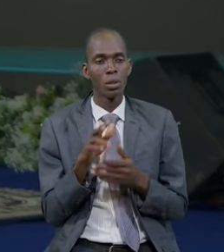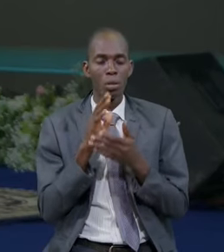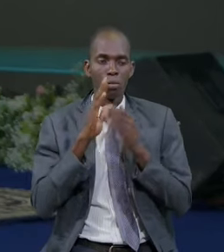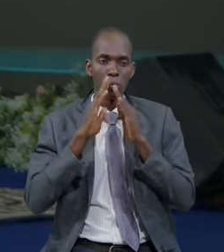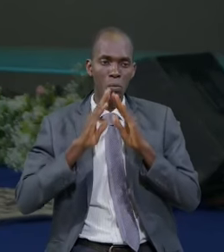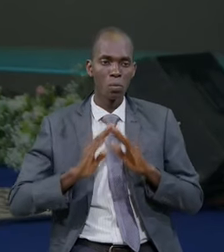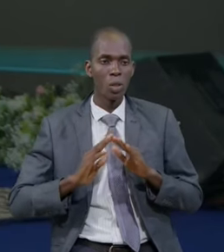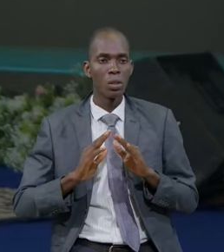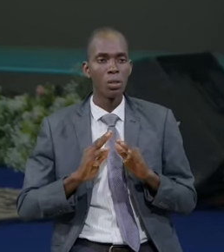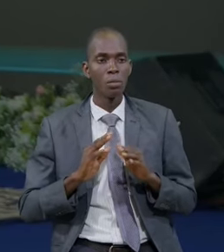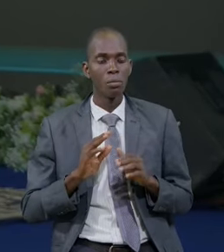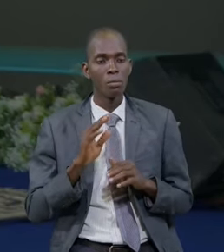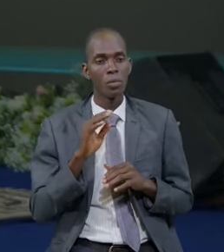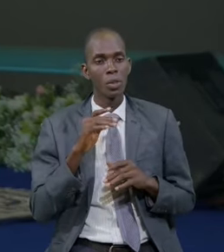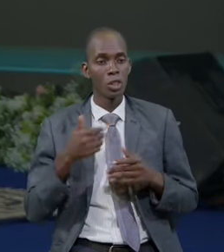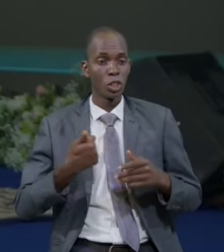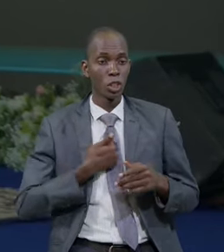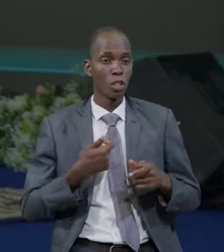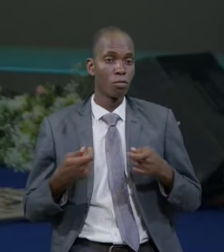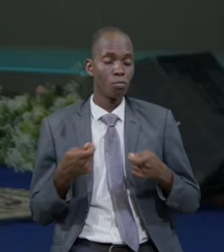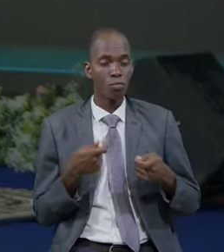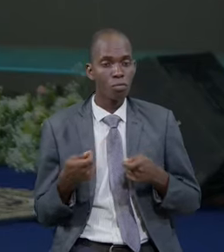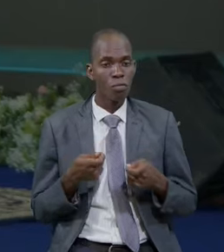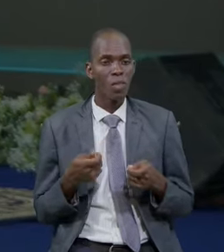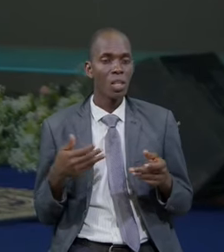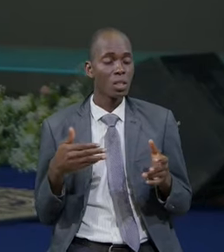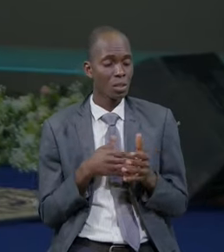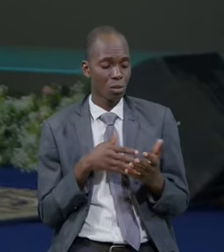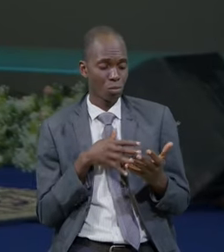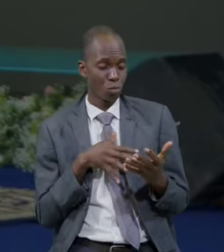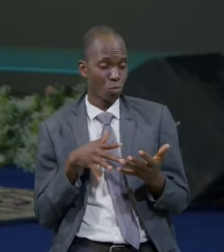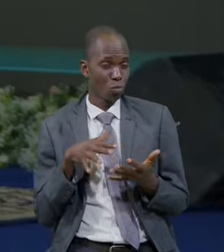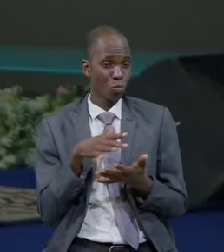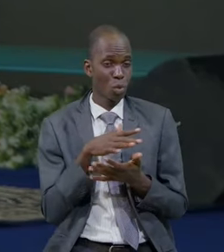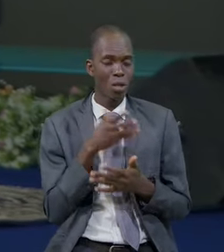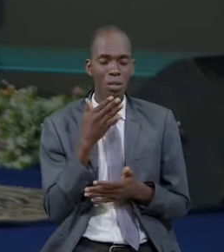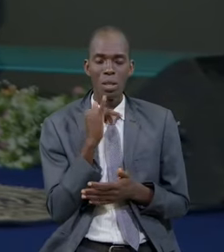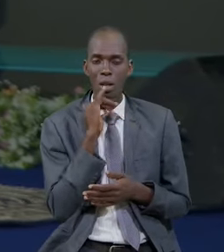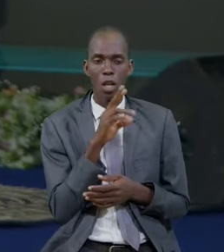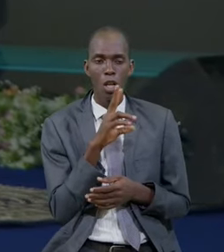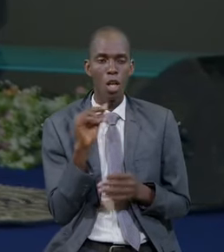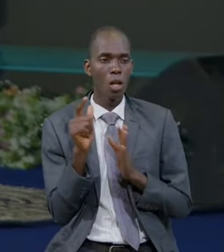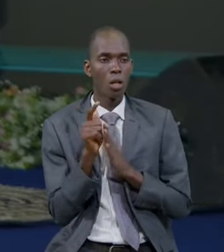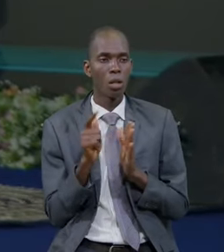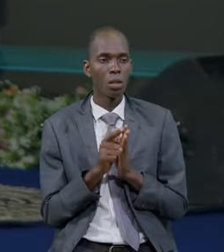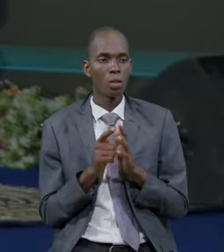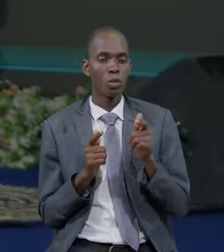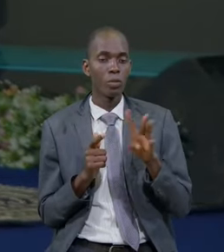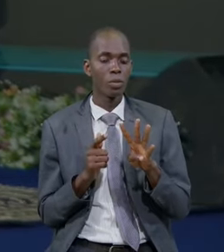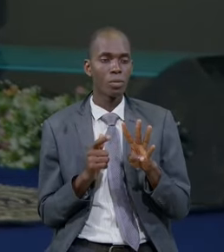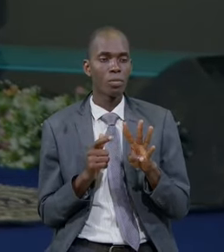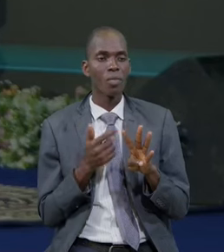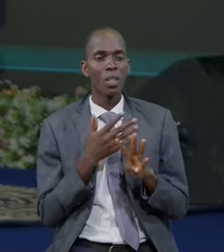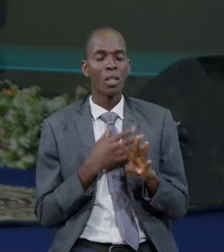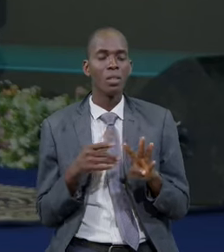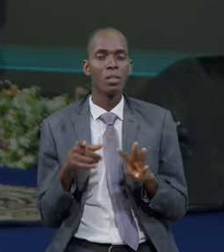tempérance, la maîtrise de soi. La loi n'est pas contre ces choses. Verset 24. Ceux